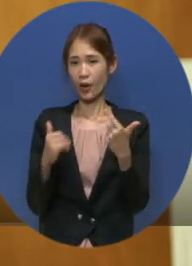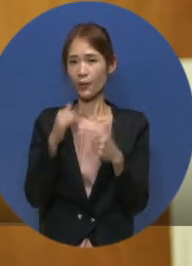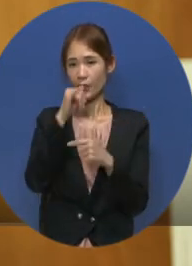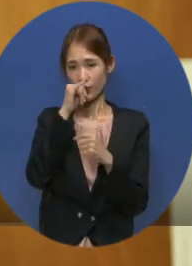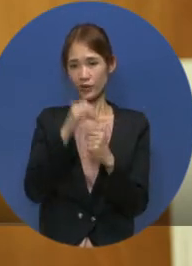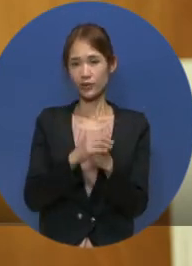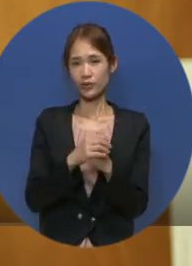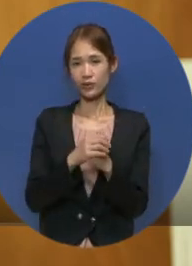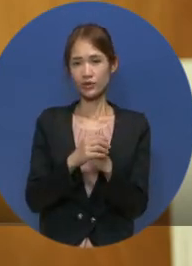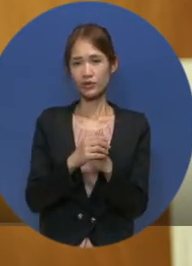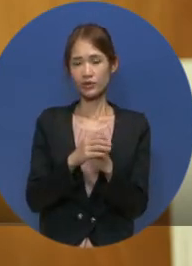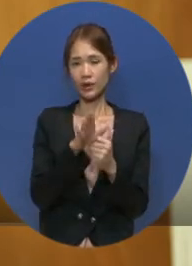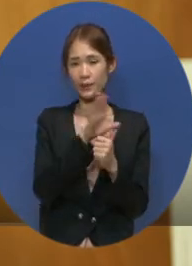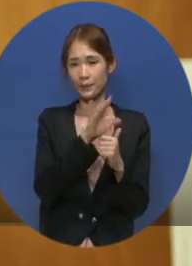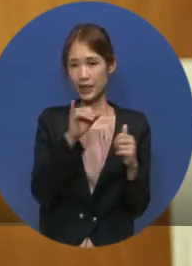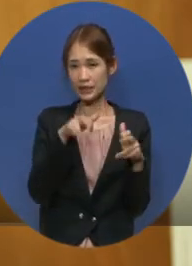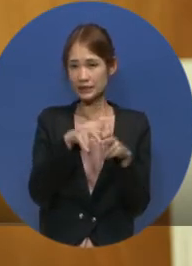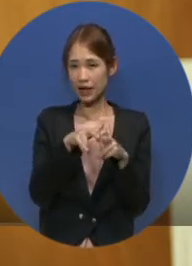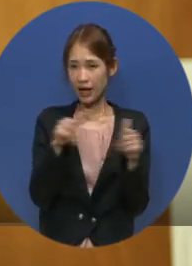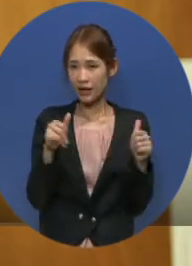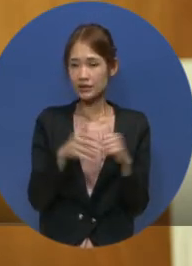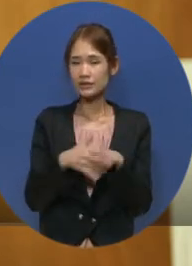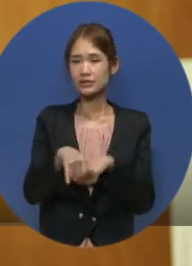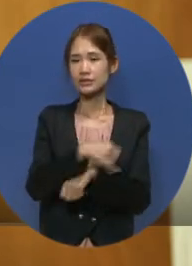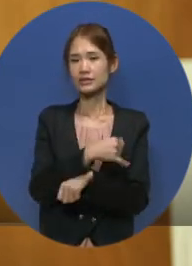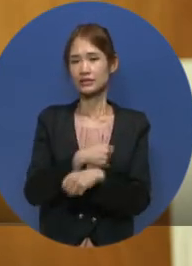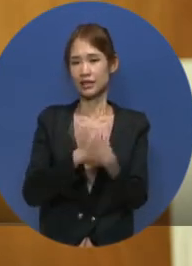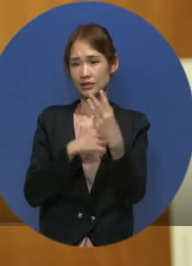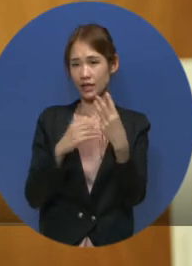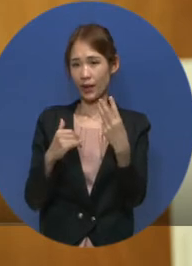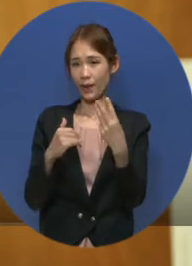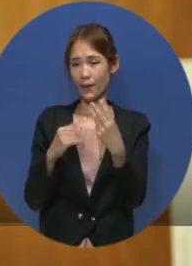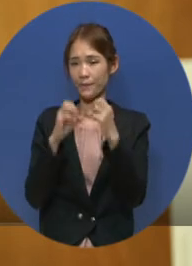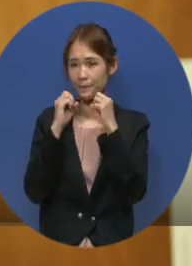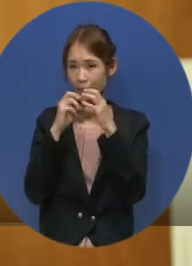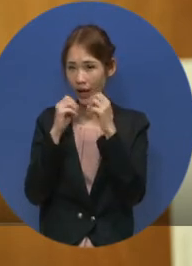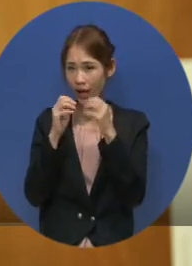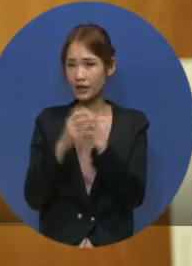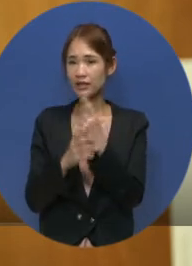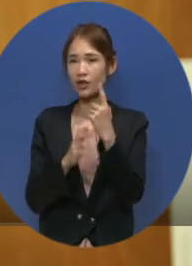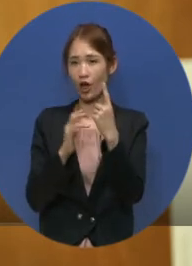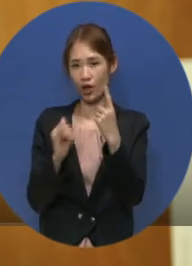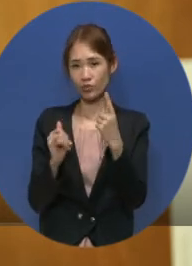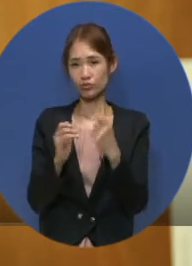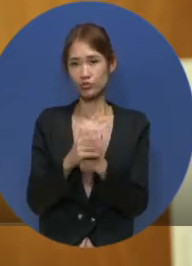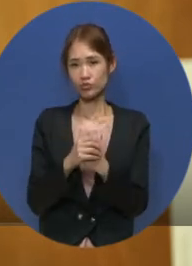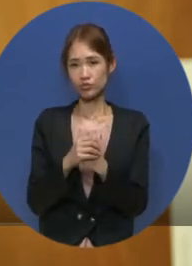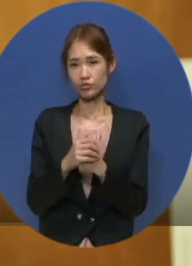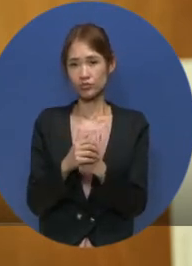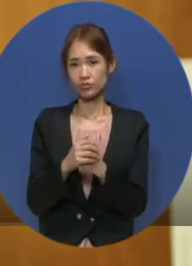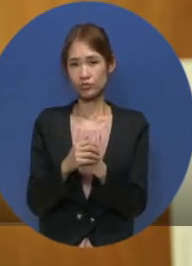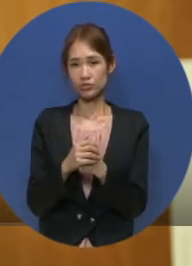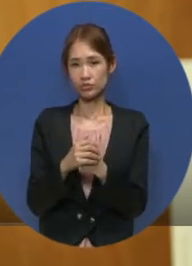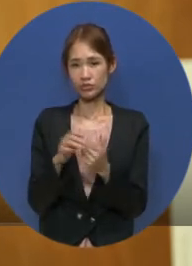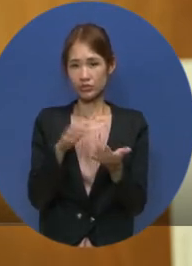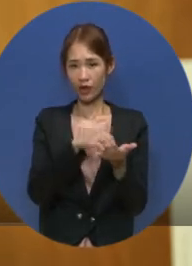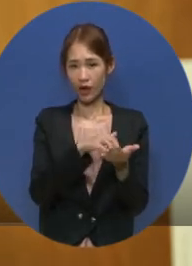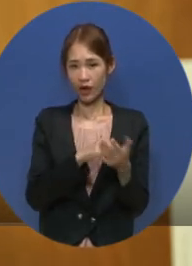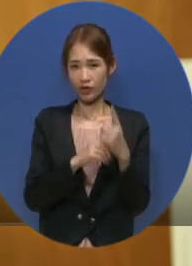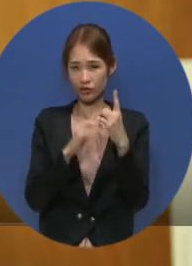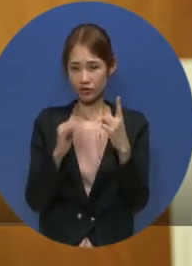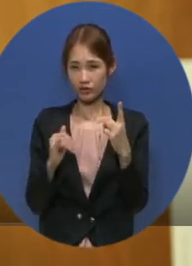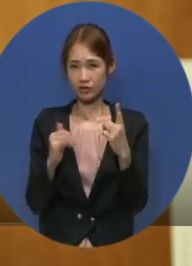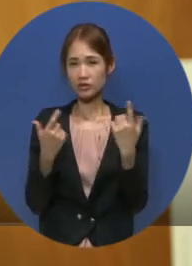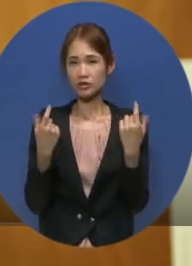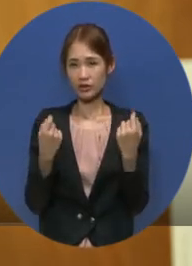있고요. 그리고 이제 비장애인 디자이너 3명, 그리고 마케터 1분, 그리고 이제 재무회계팀의